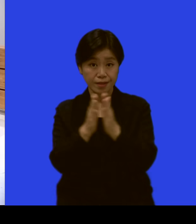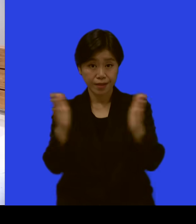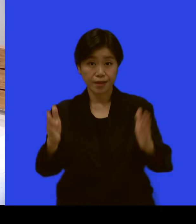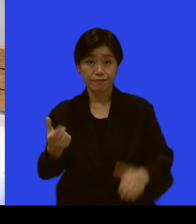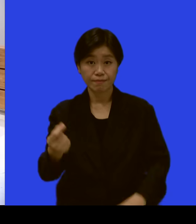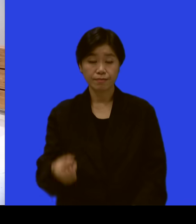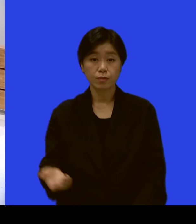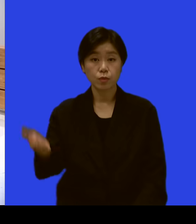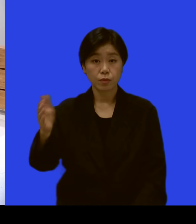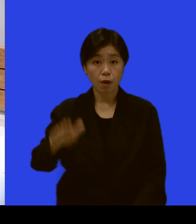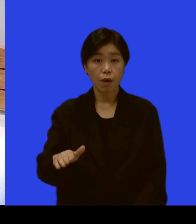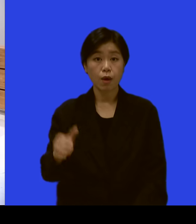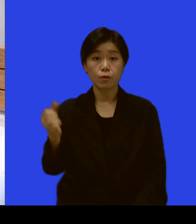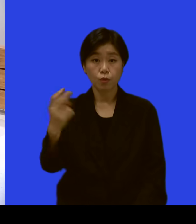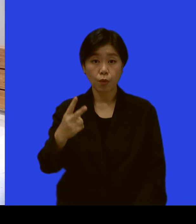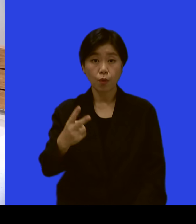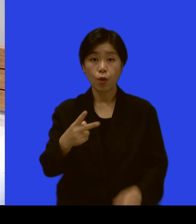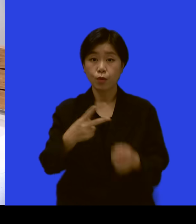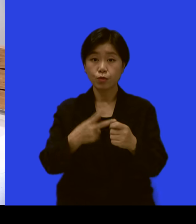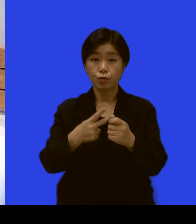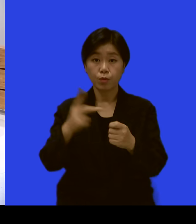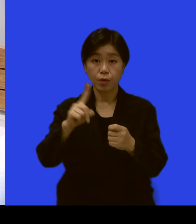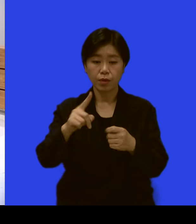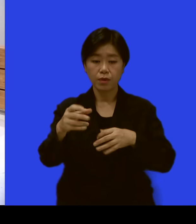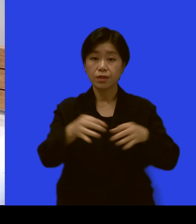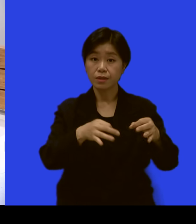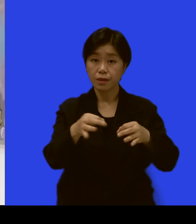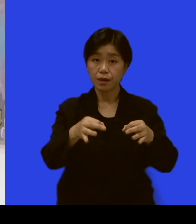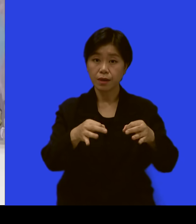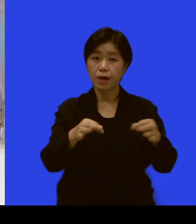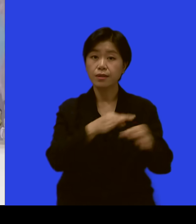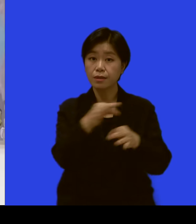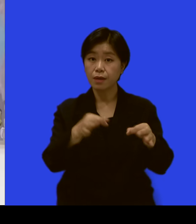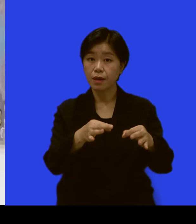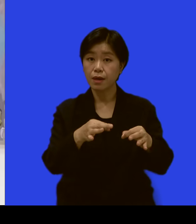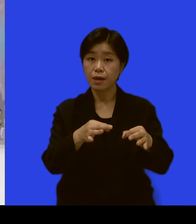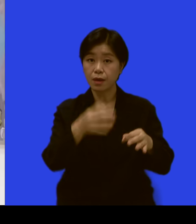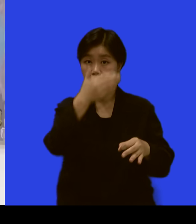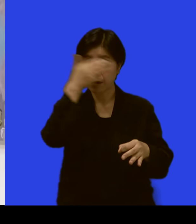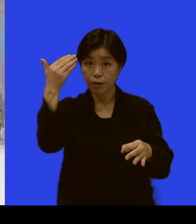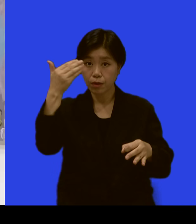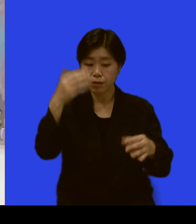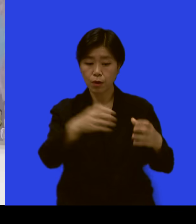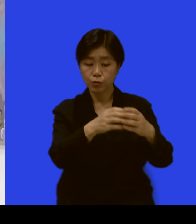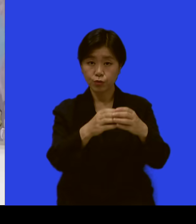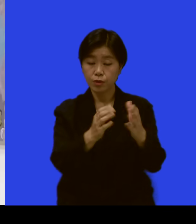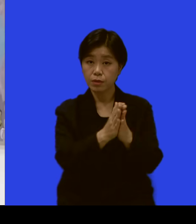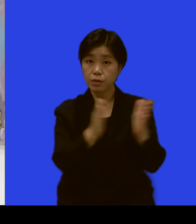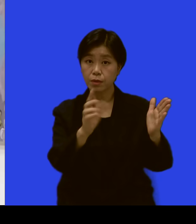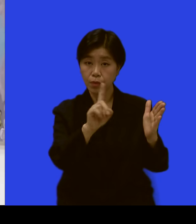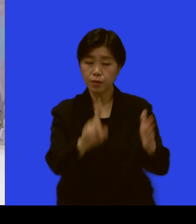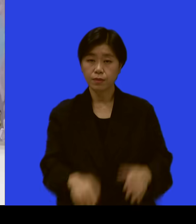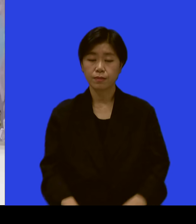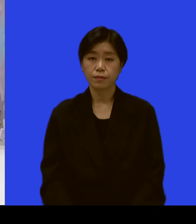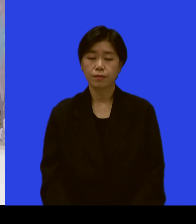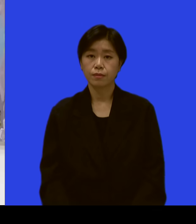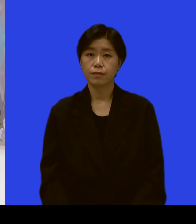시장 청년이라는 네. 사업체는 어떻게 시작을 하게 되신 거예요? 이제 교회를 개척하면 저희 네.